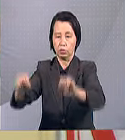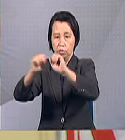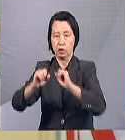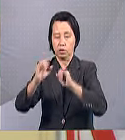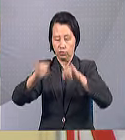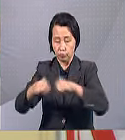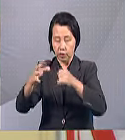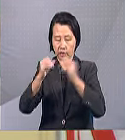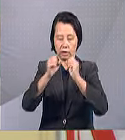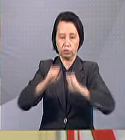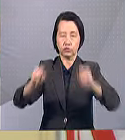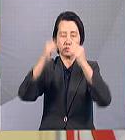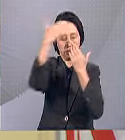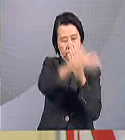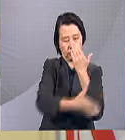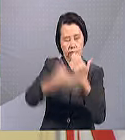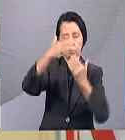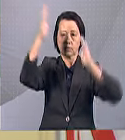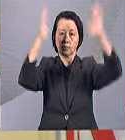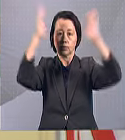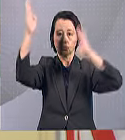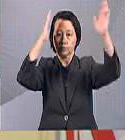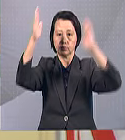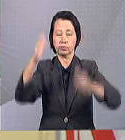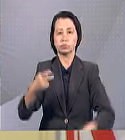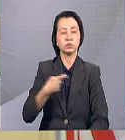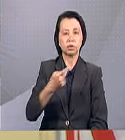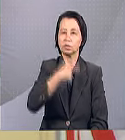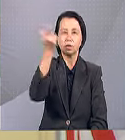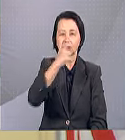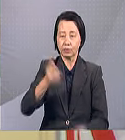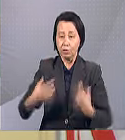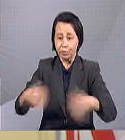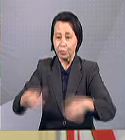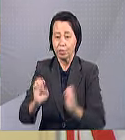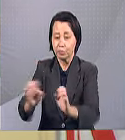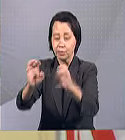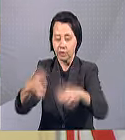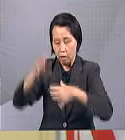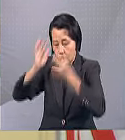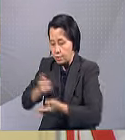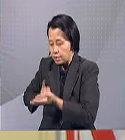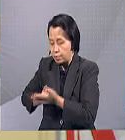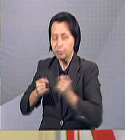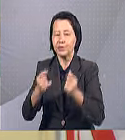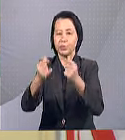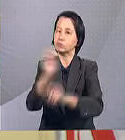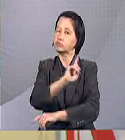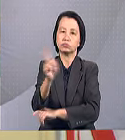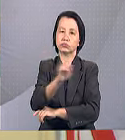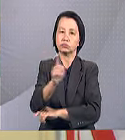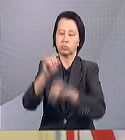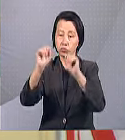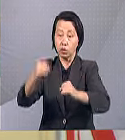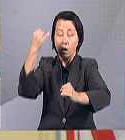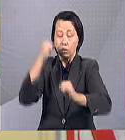dan surau di seluruh Malaysia. Kita tak mahu terburu-buru dalam memutuskan sesuatu yang akhirnya